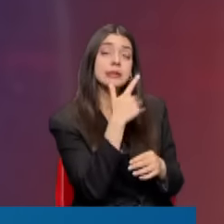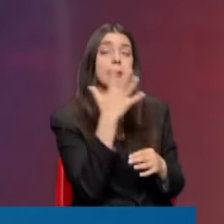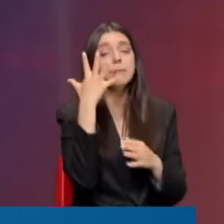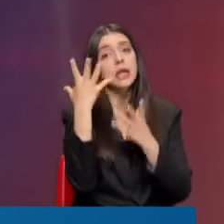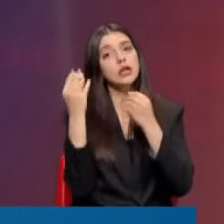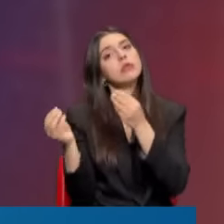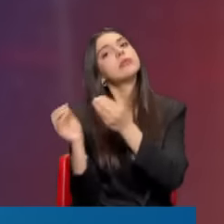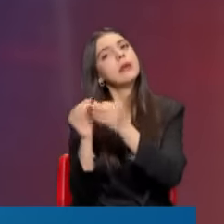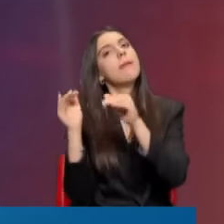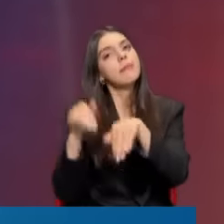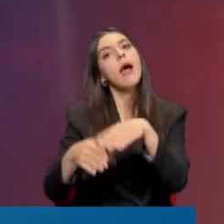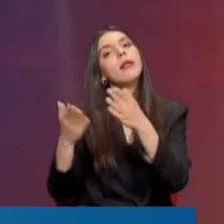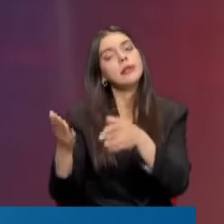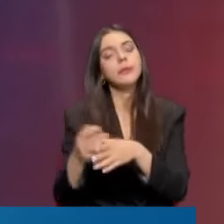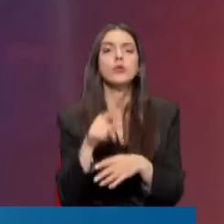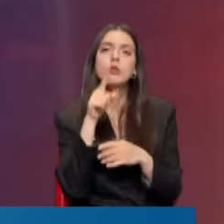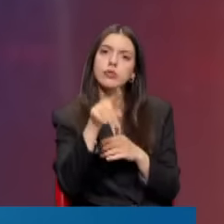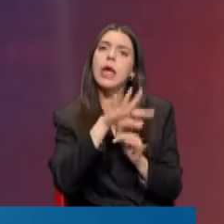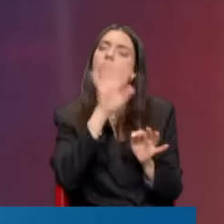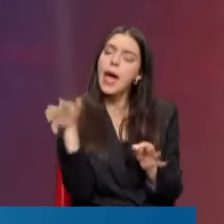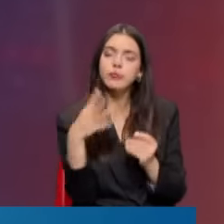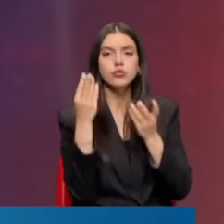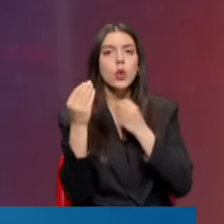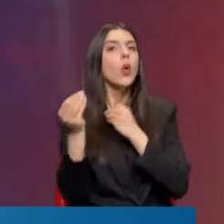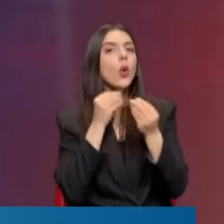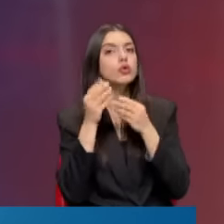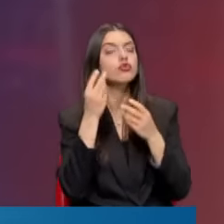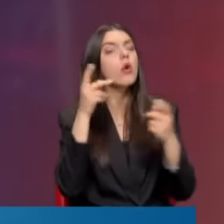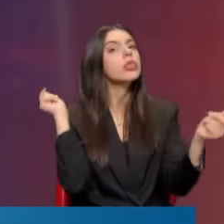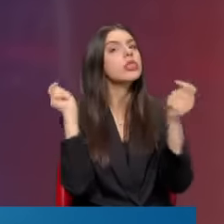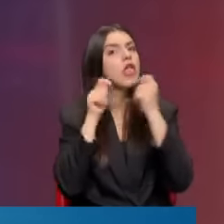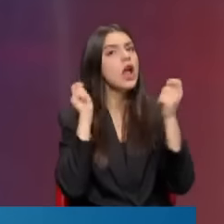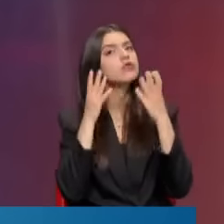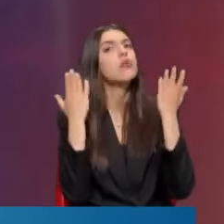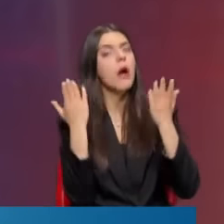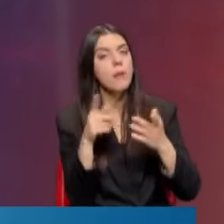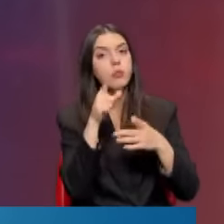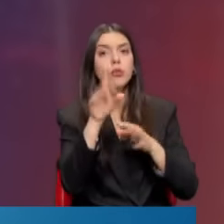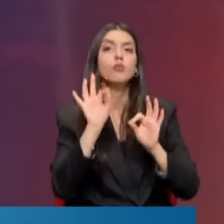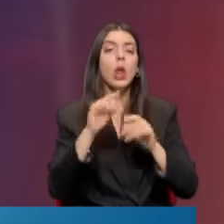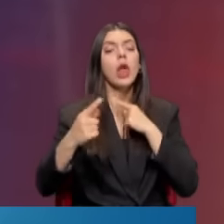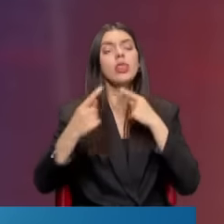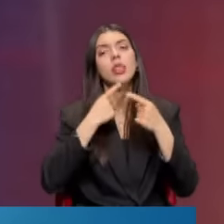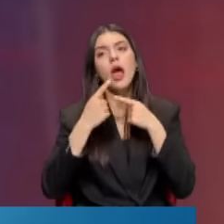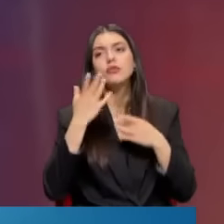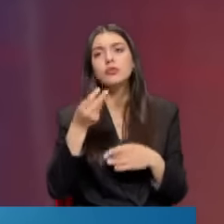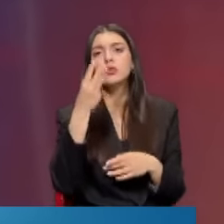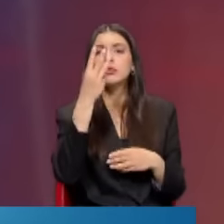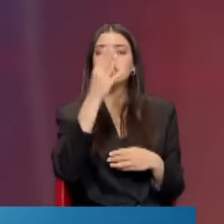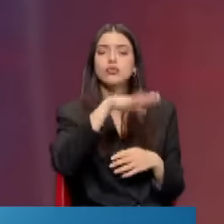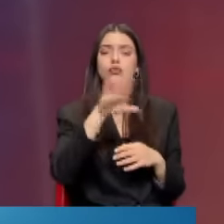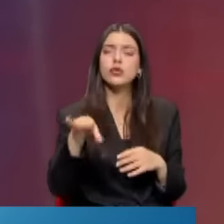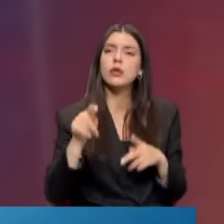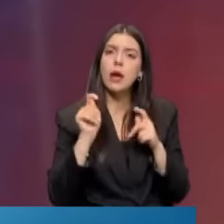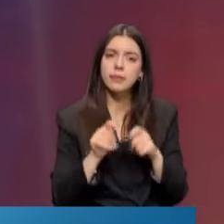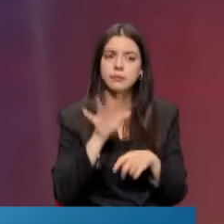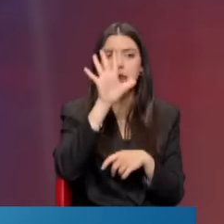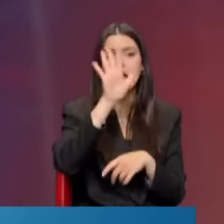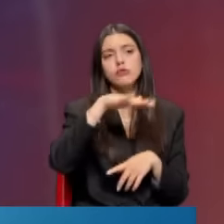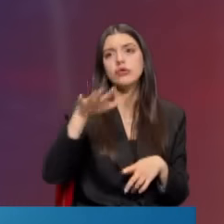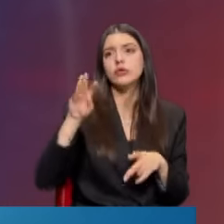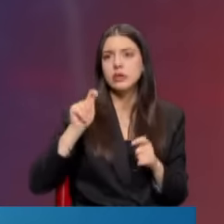oldu Eee bunlar zaten çok konuşuluyordu çok tartışılıyordu ama işte böyle konuşulup tartışılıyor yani ü çocuk yapın beş çocuk